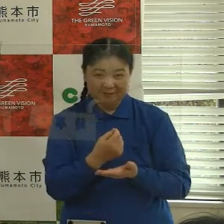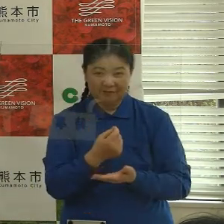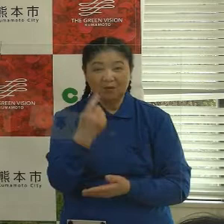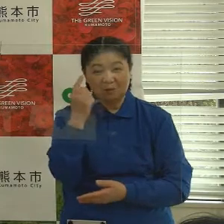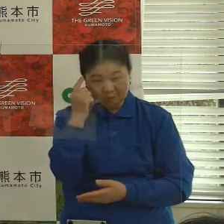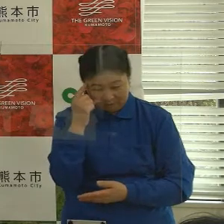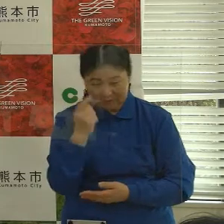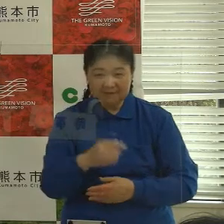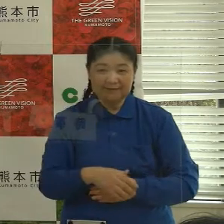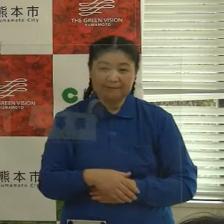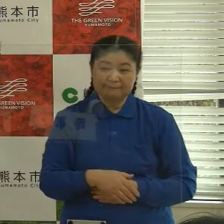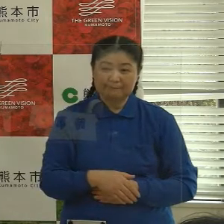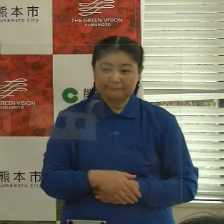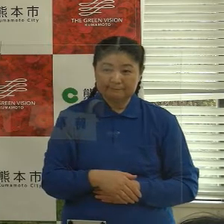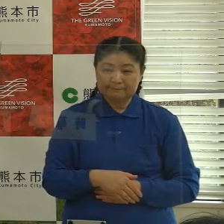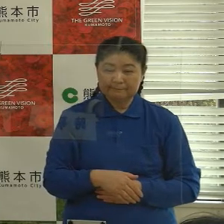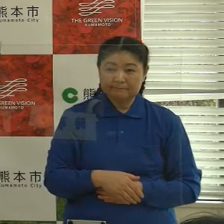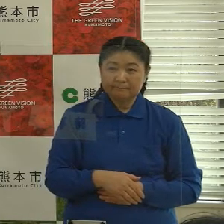考えております。